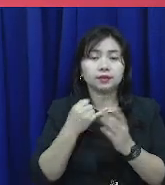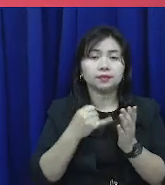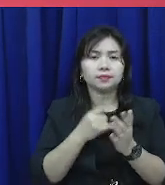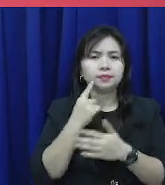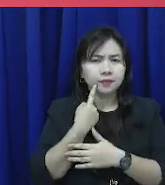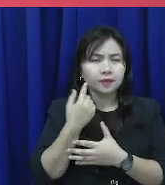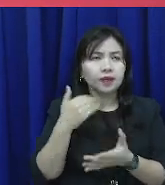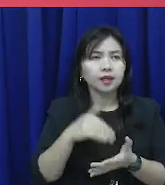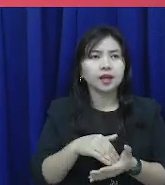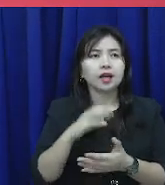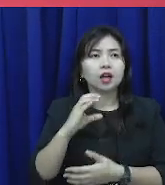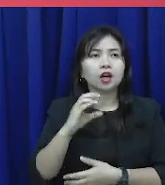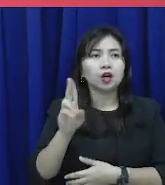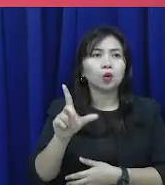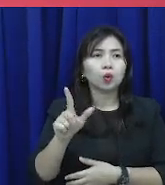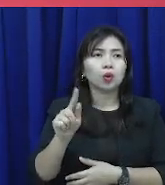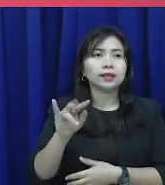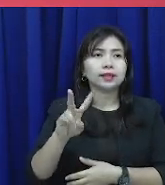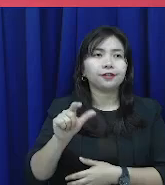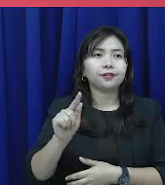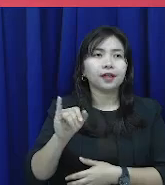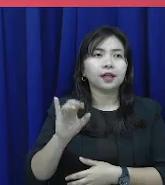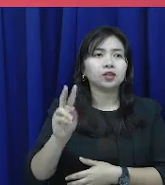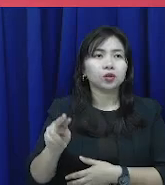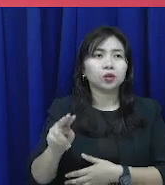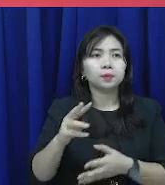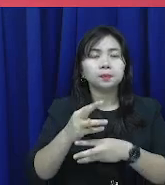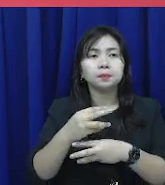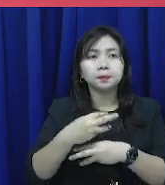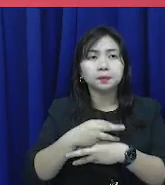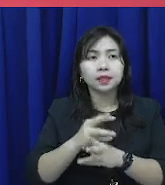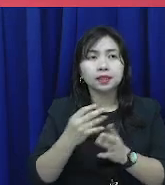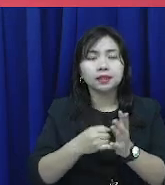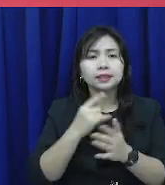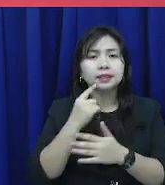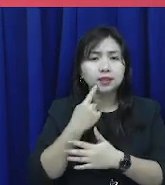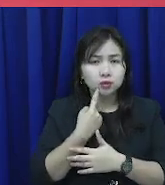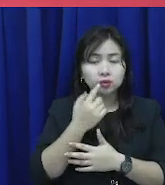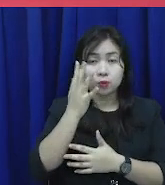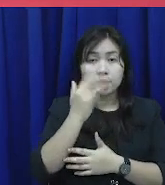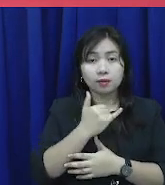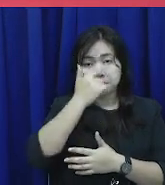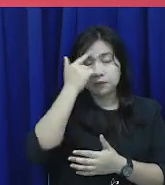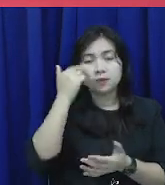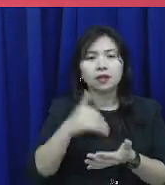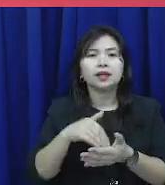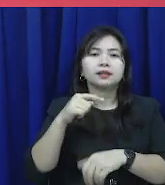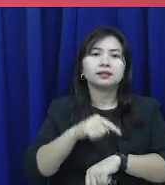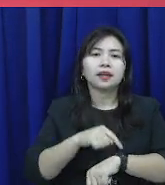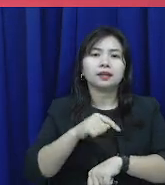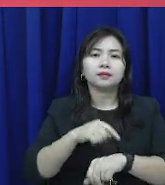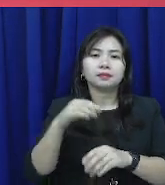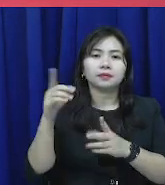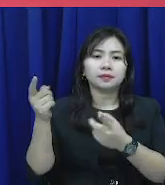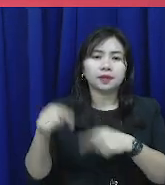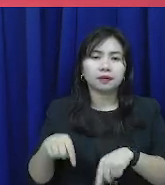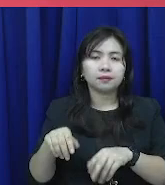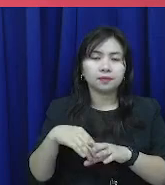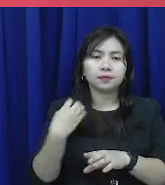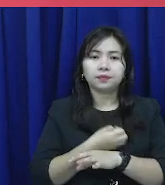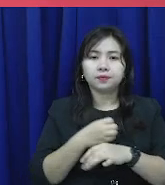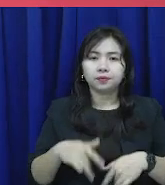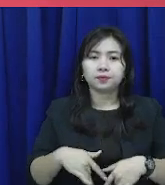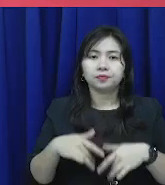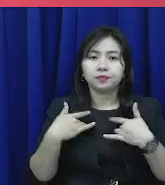cultivation has to be taken seriously because if you're not going to take cultivation seriously time will come in our lives mga kapatid I'm